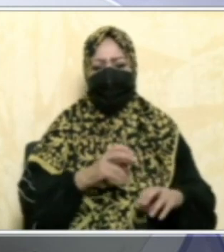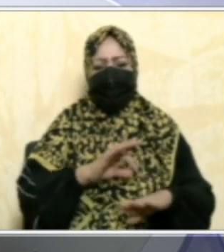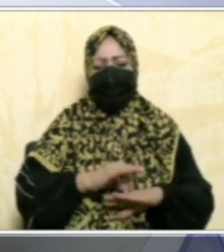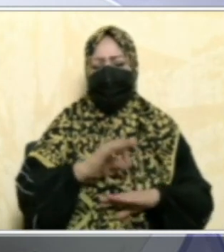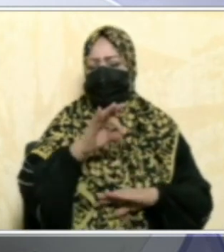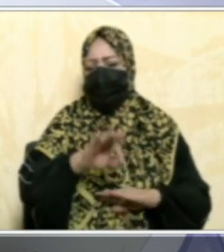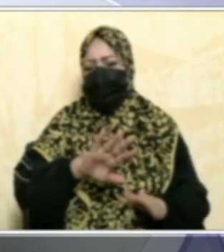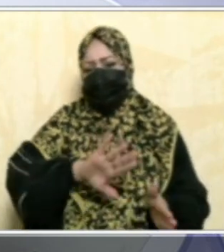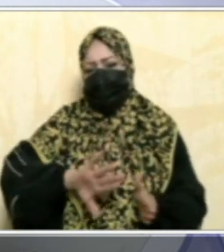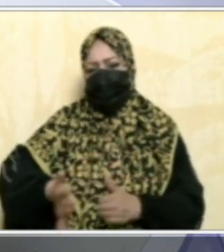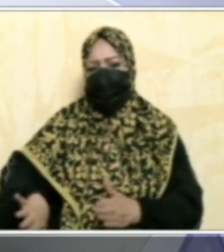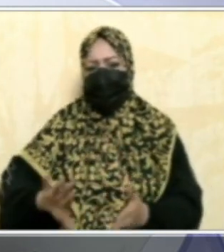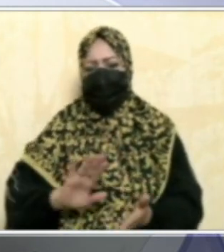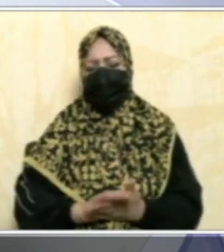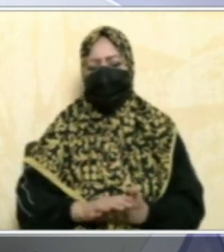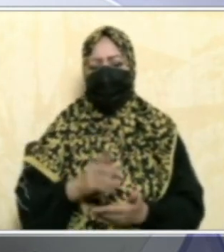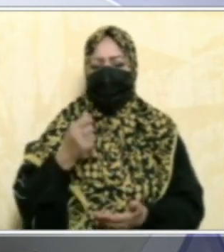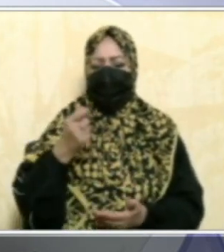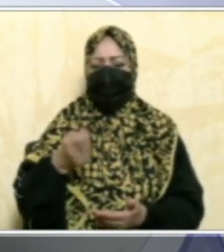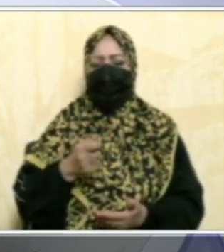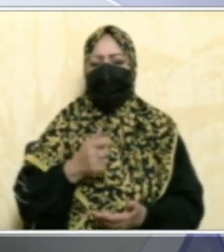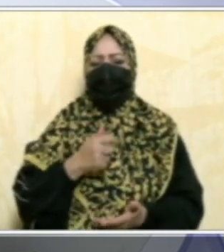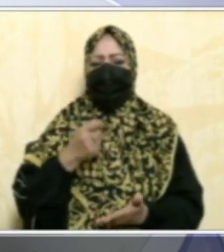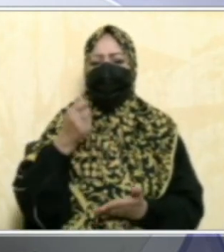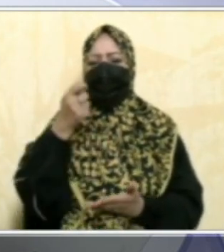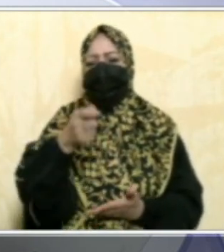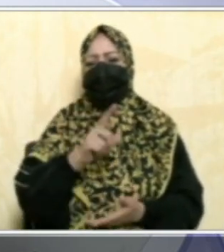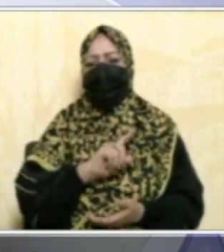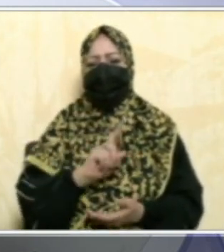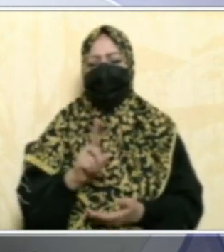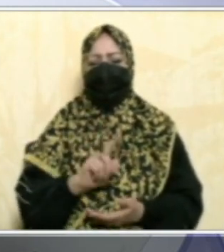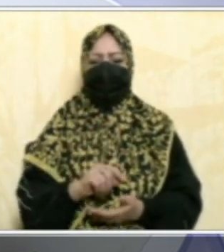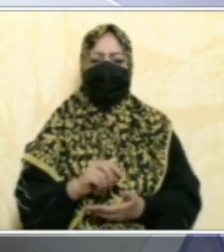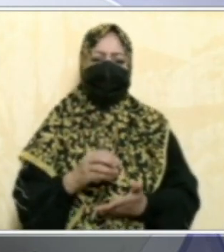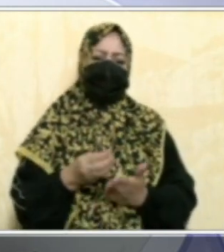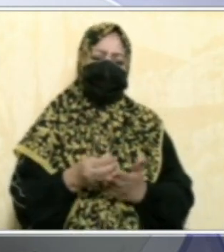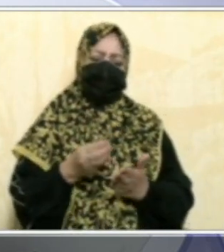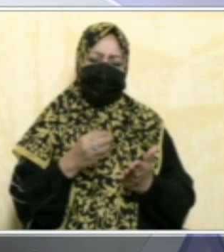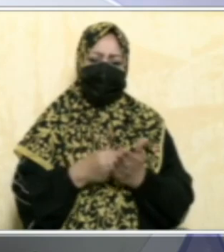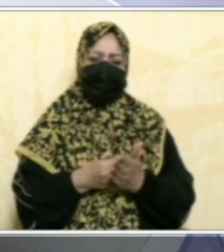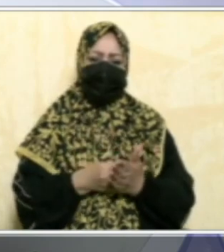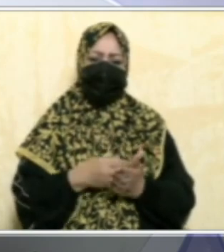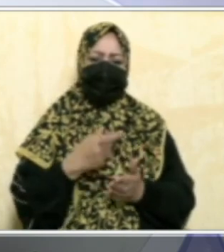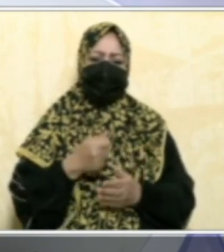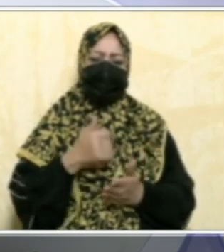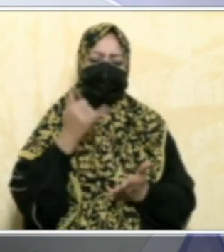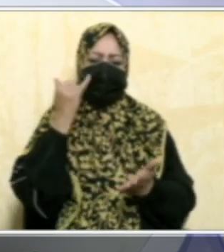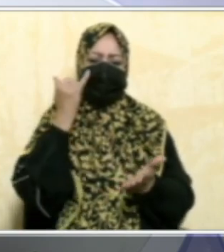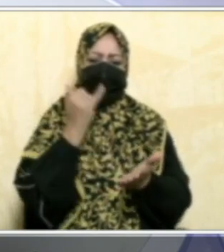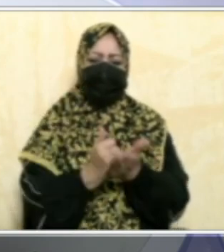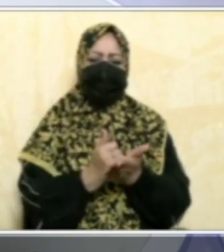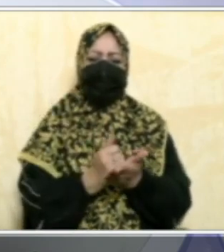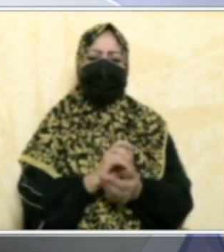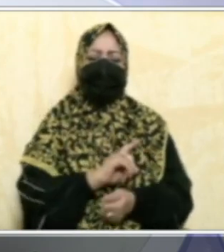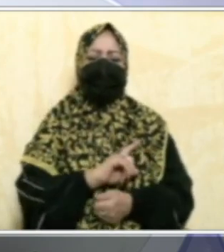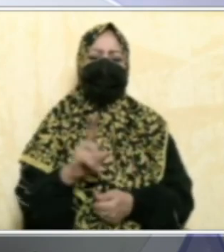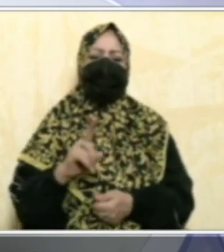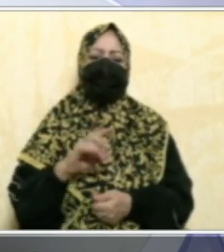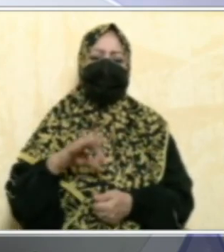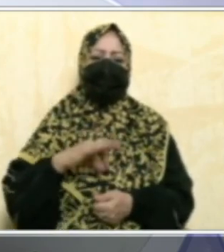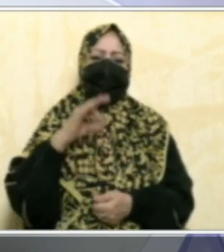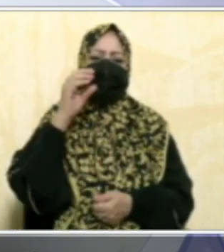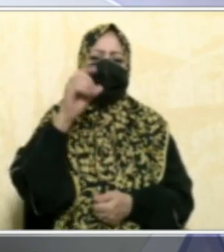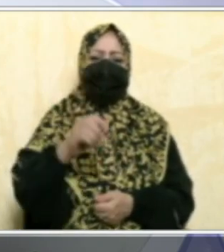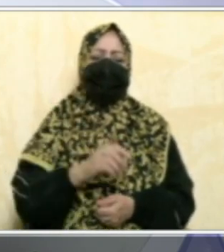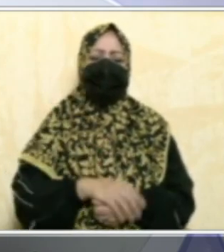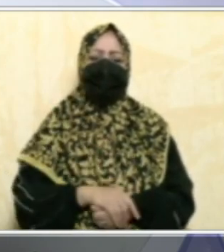زكاة المال يمنعها الدين بشرط أن لا يكون عند المدين ما يجعله في دينه. ما فيش حاجة يقدر يعني